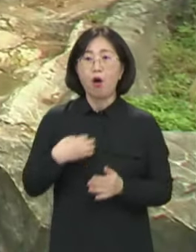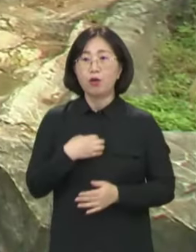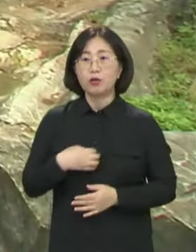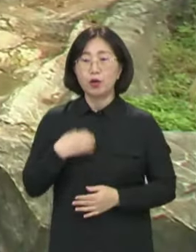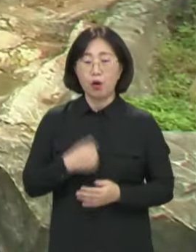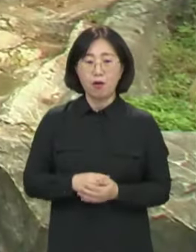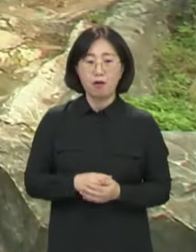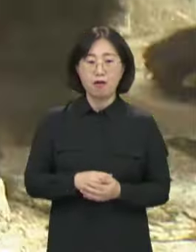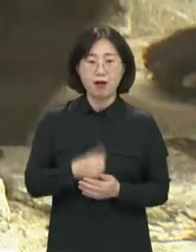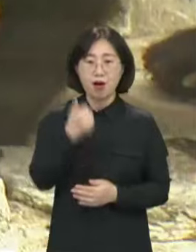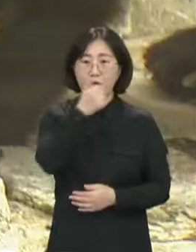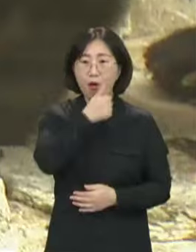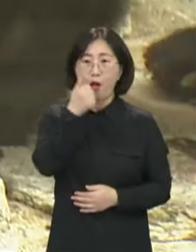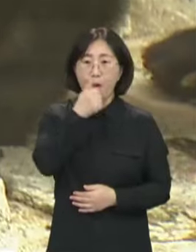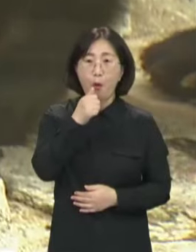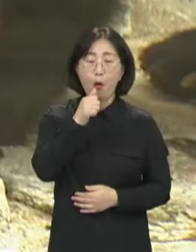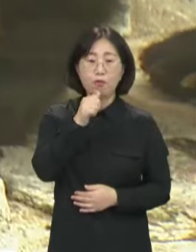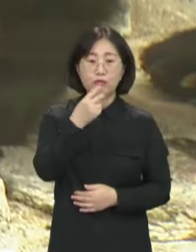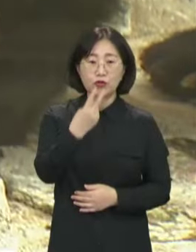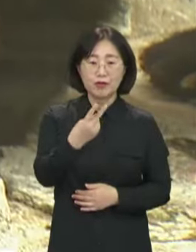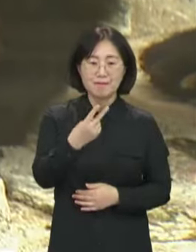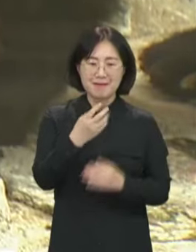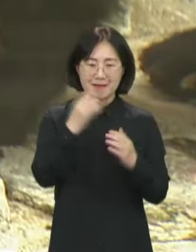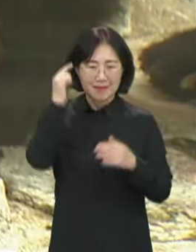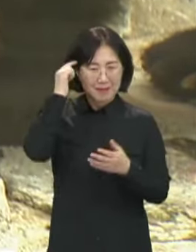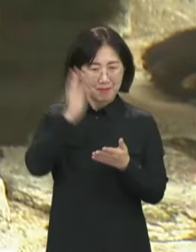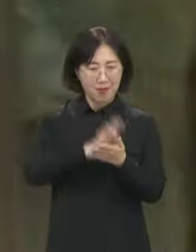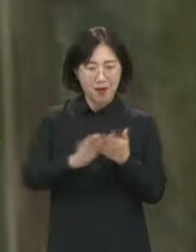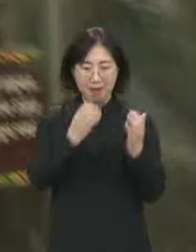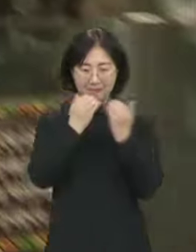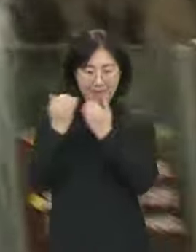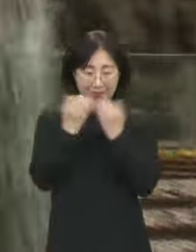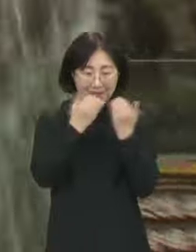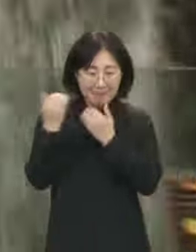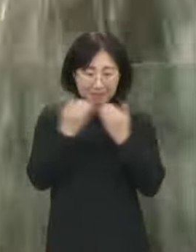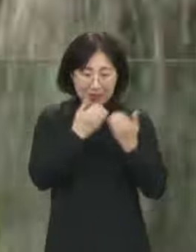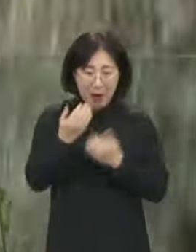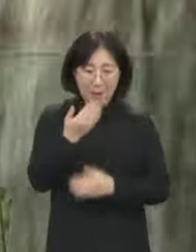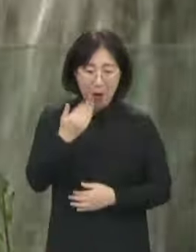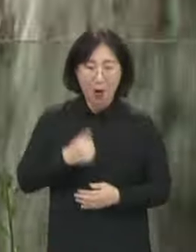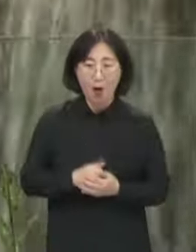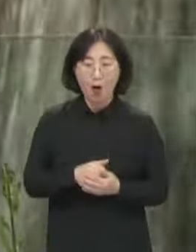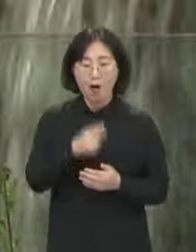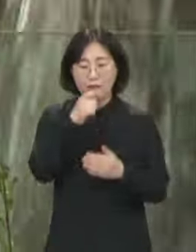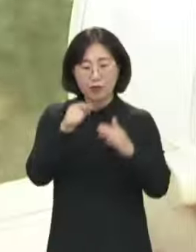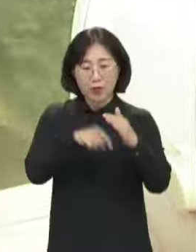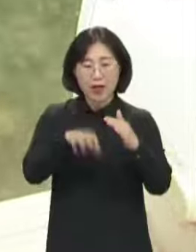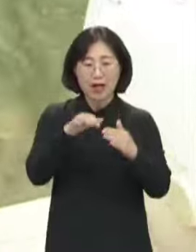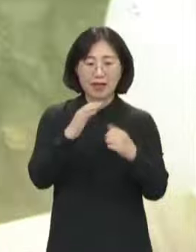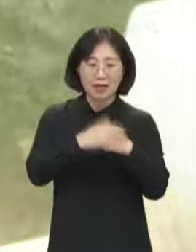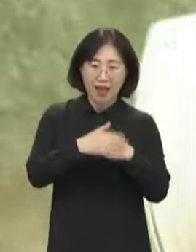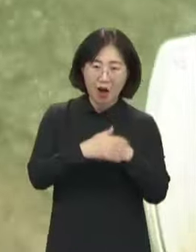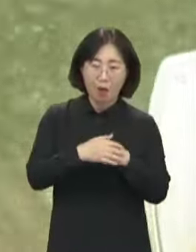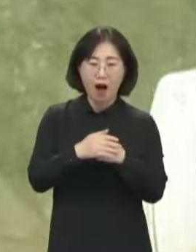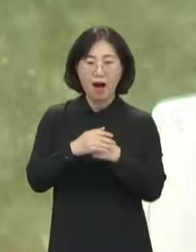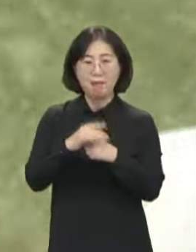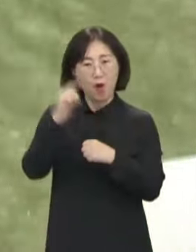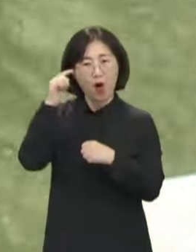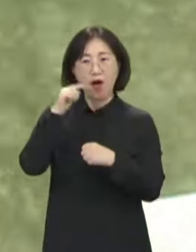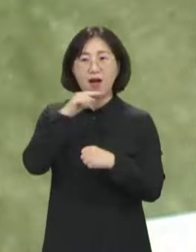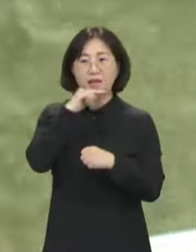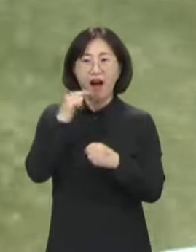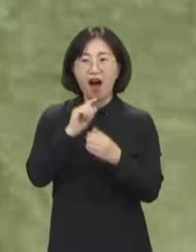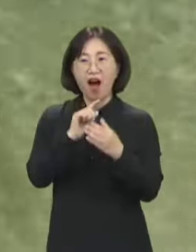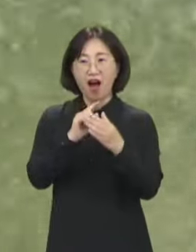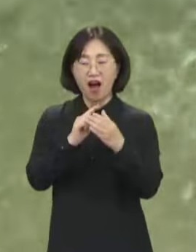커다란 불곰 두 마리가 시원한 수박을 으깨 먹습니다. 물속에서 사과와 당근, 고기를 함께 얼린 차가운 간식도